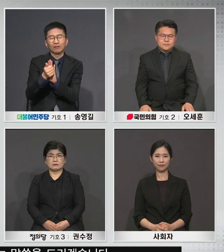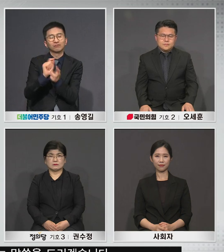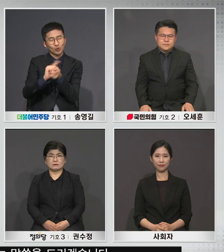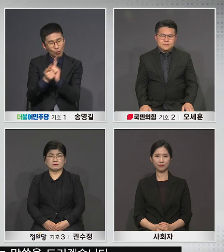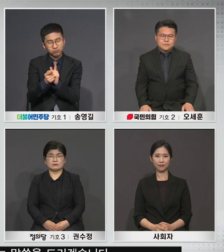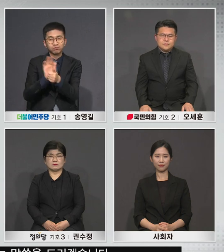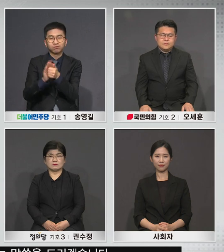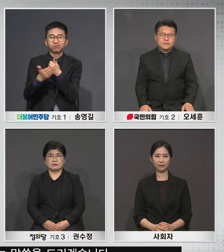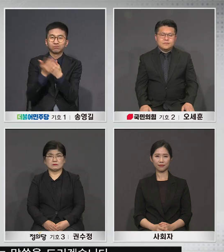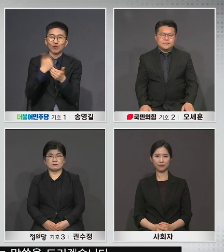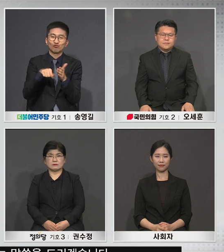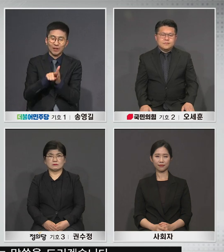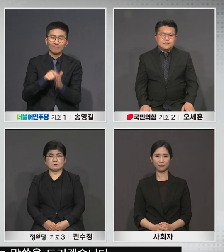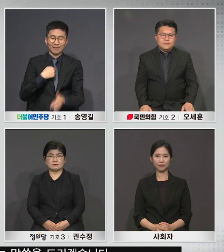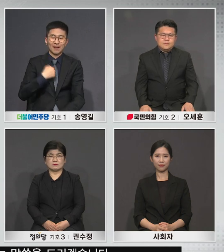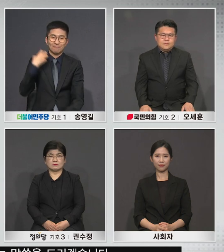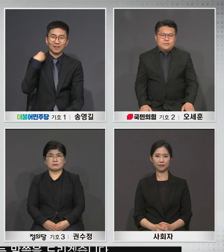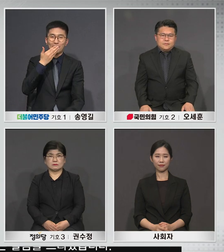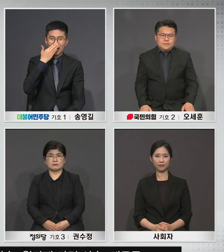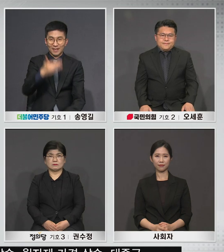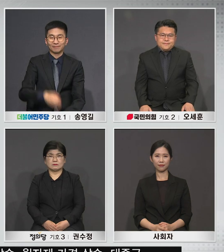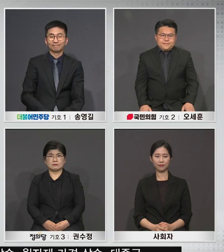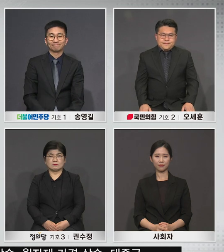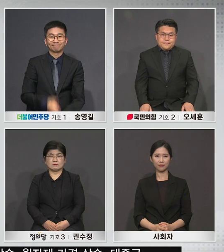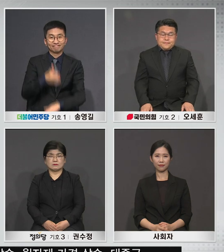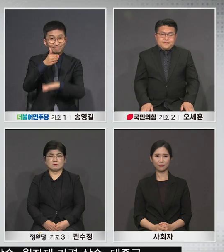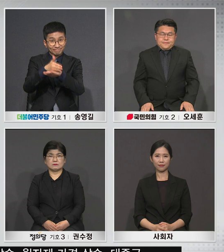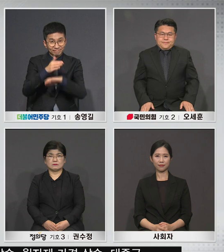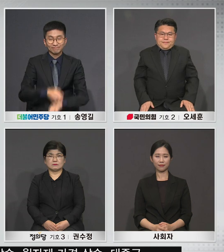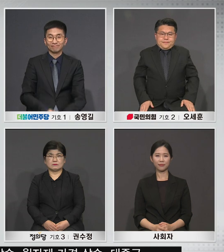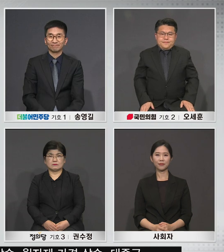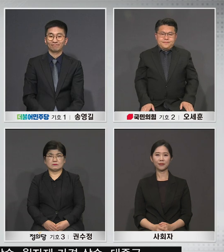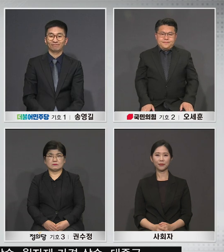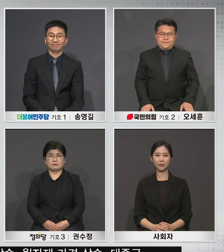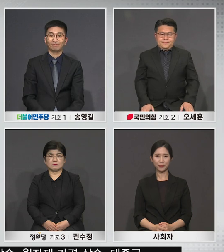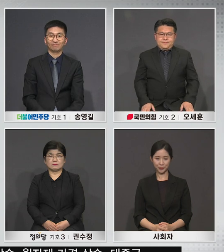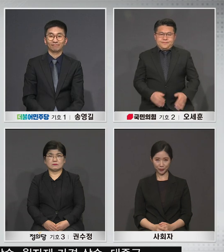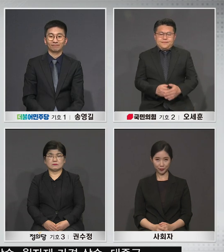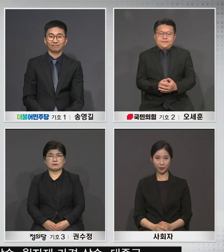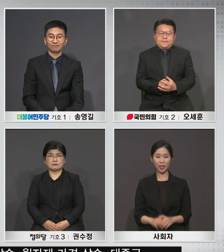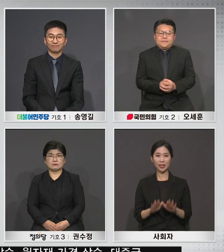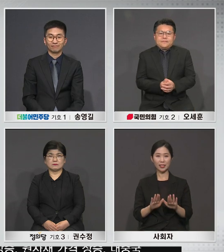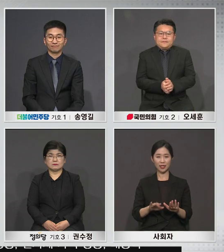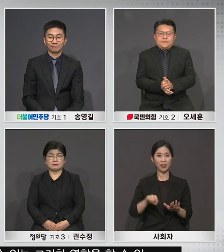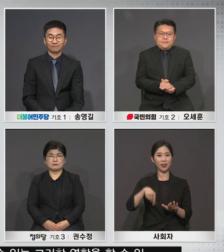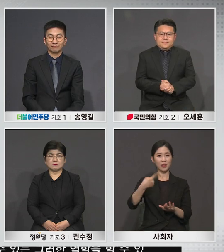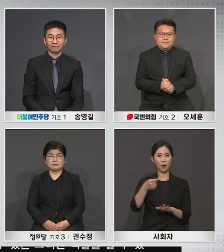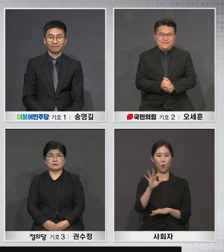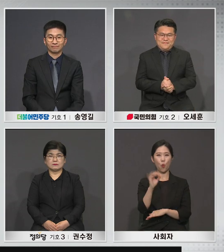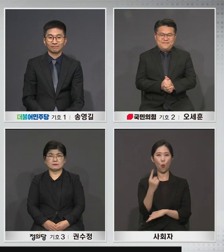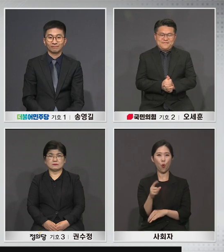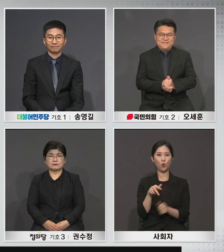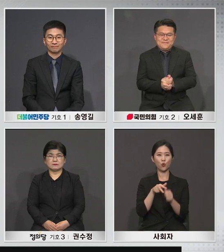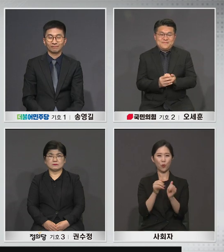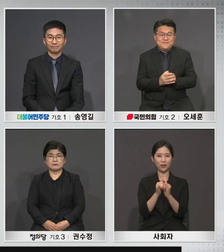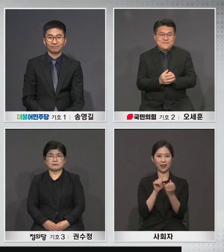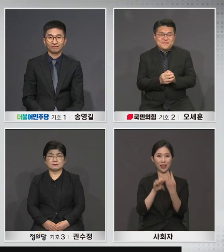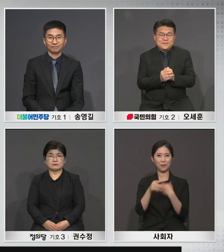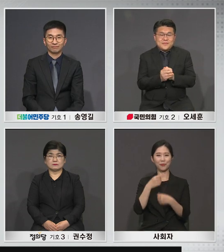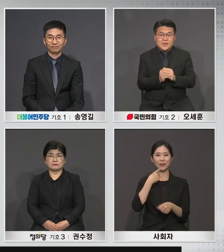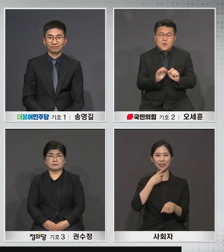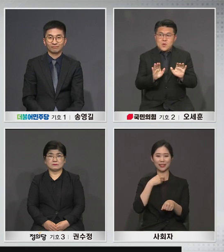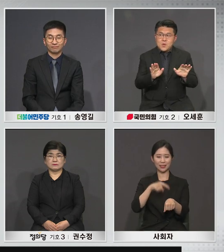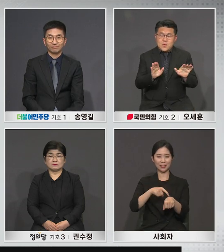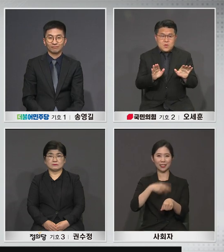후보다 이렇게 말씀을 드리겠습니다. 감사합니다. 이제 우세훈 후보님 답변 2분 듣겠습니다. 네, 사실